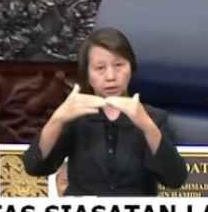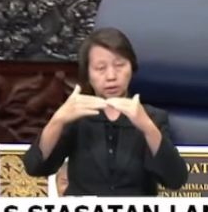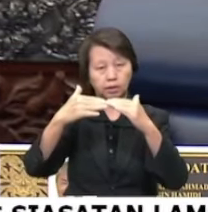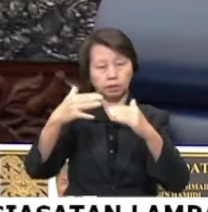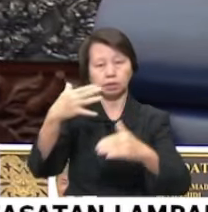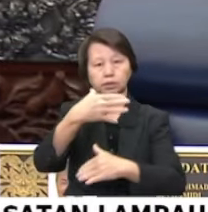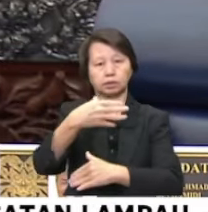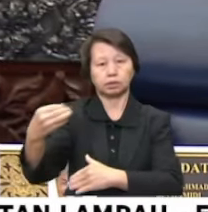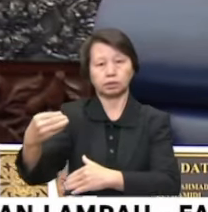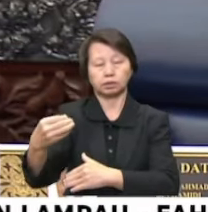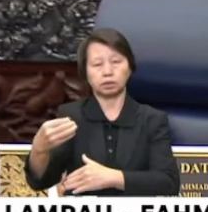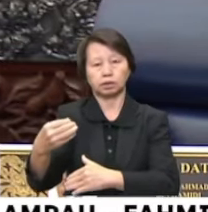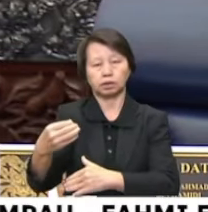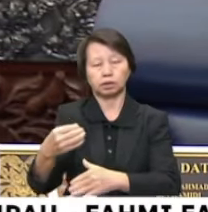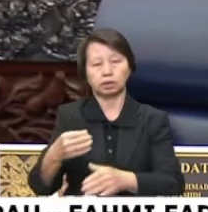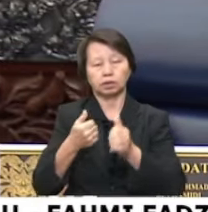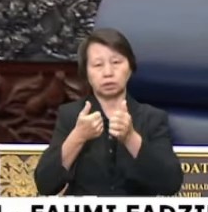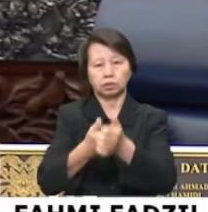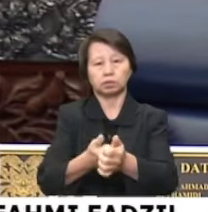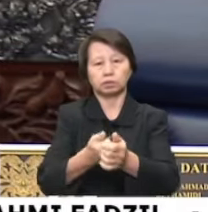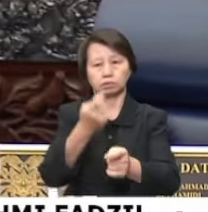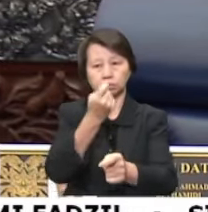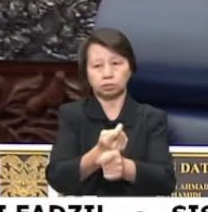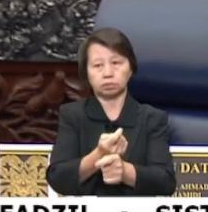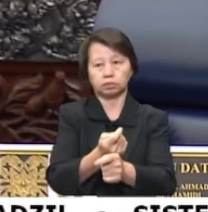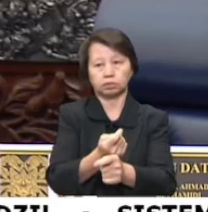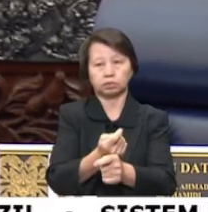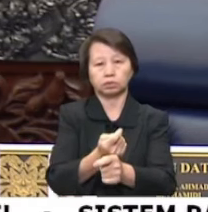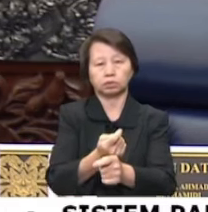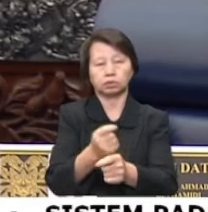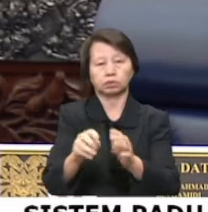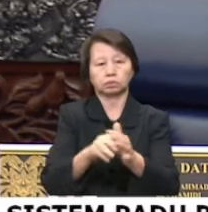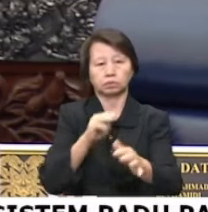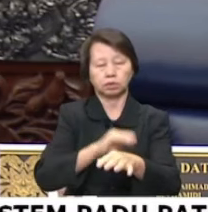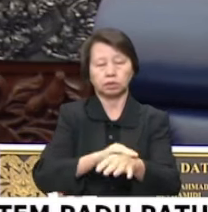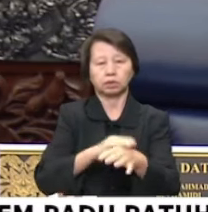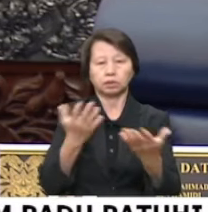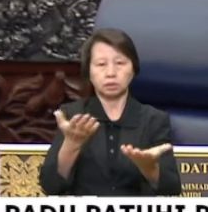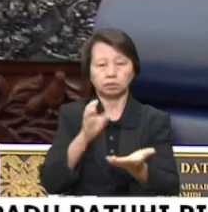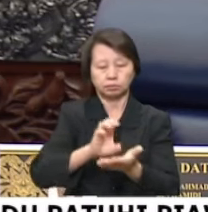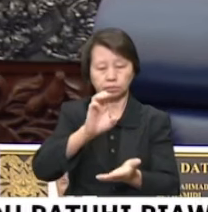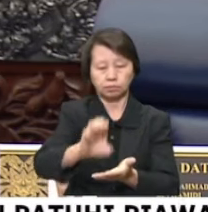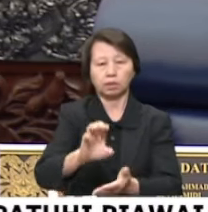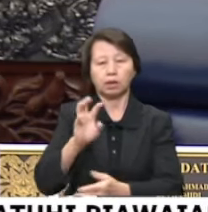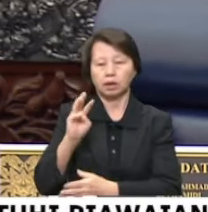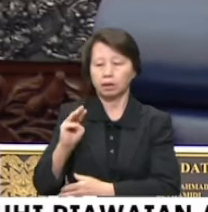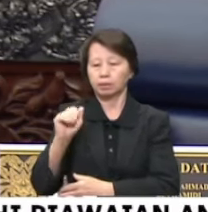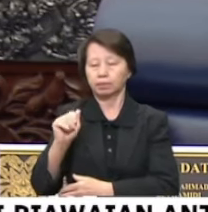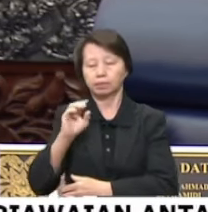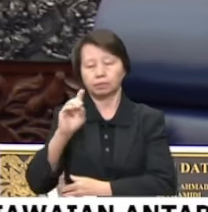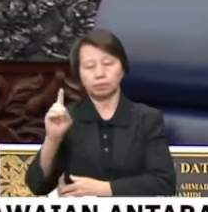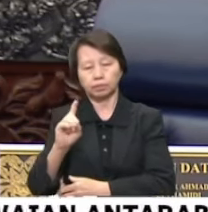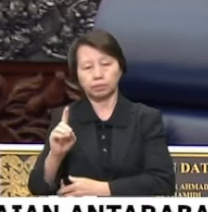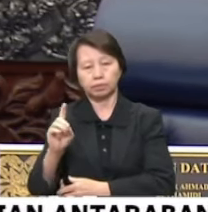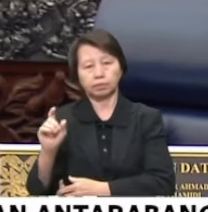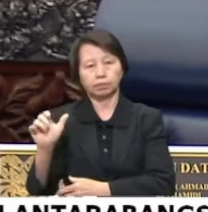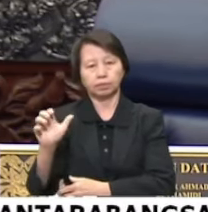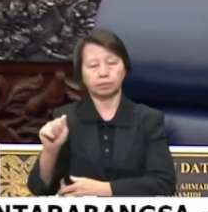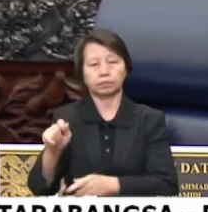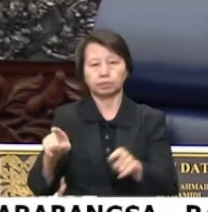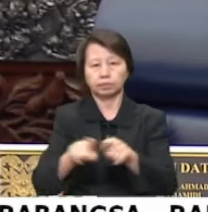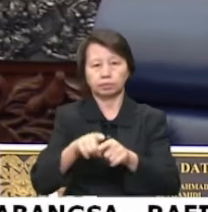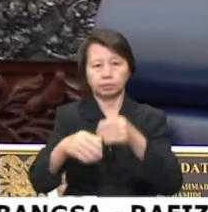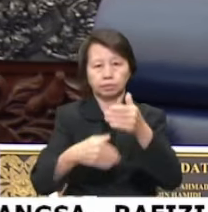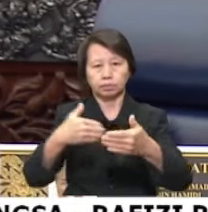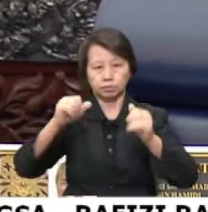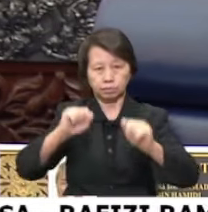dan berdasarkan ketetapan regulatory semasa. Oleh itu, pelaburan pihak Masdar sebagaimana syarikat pemaju tenaga